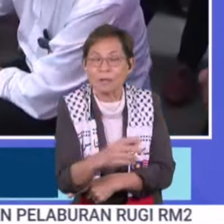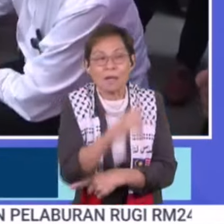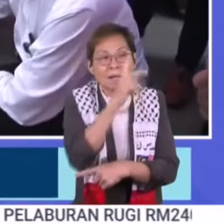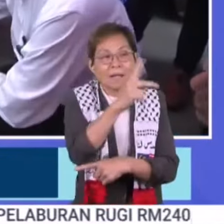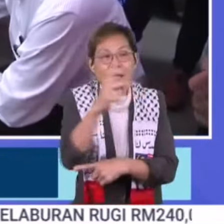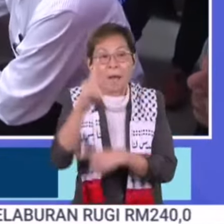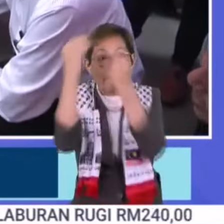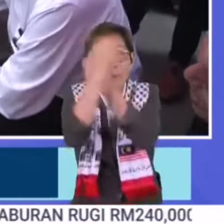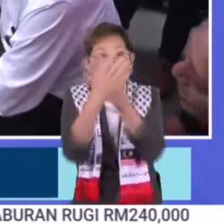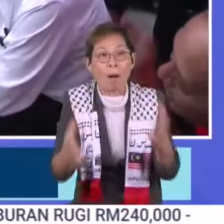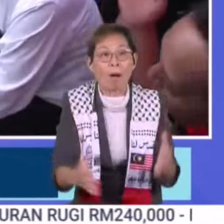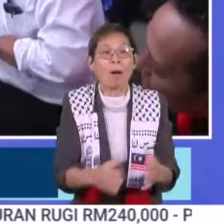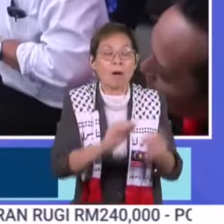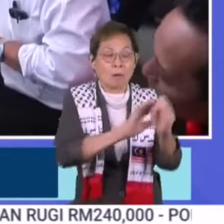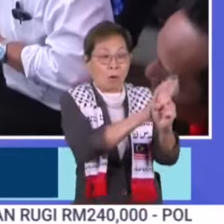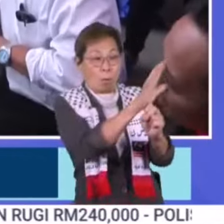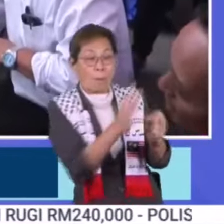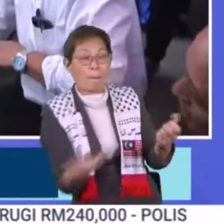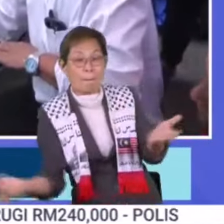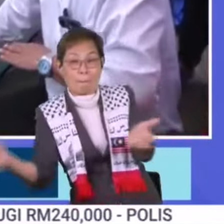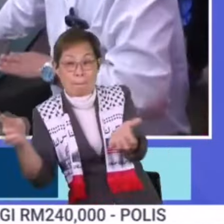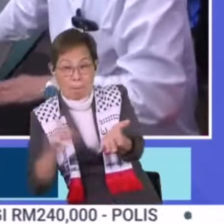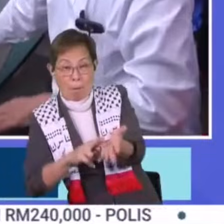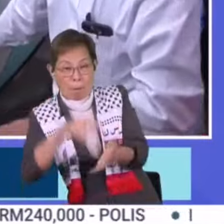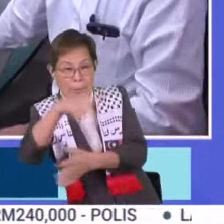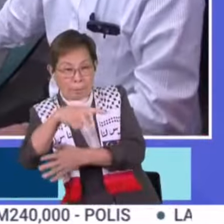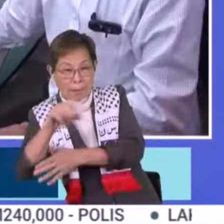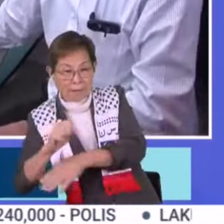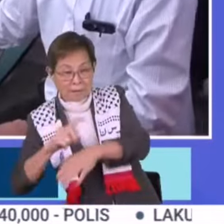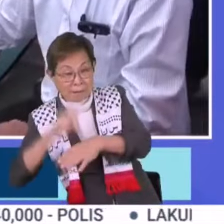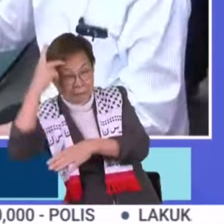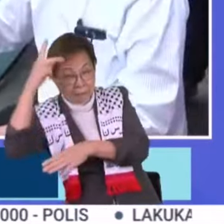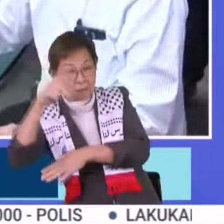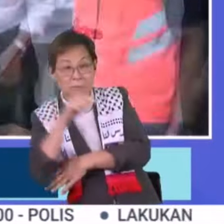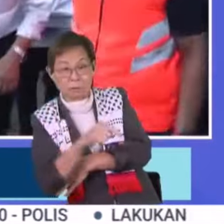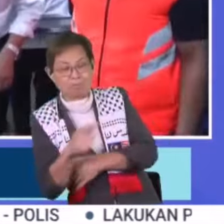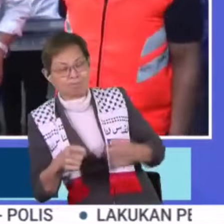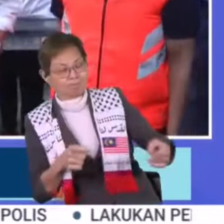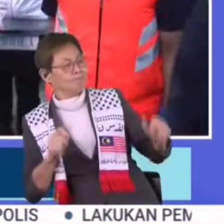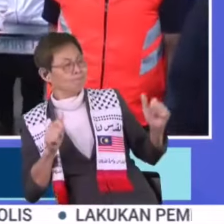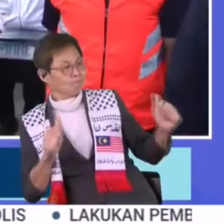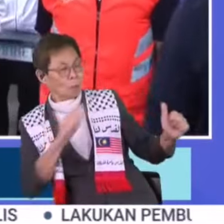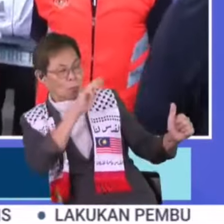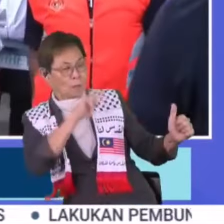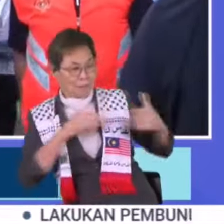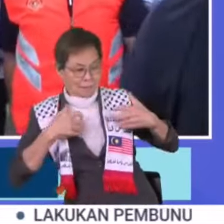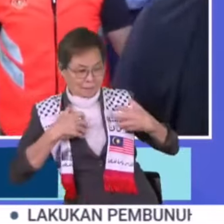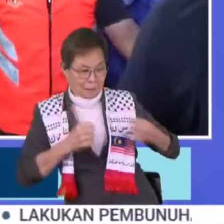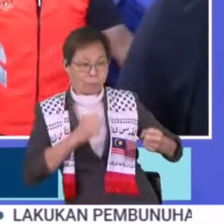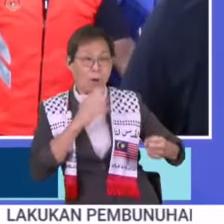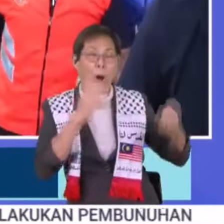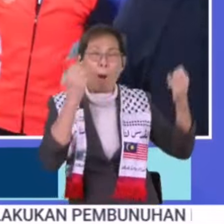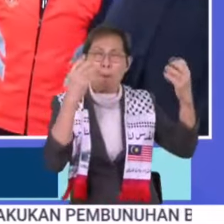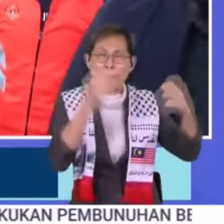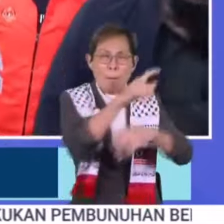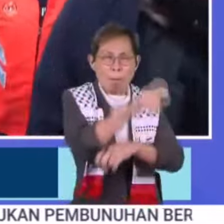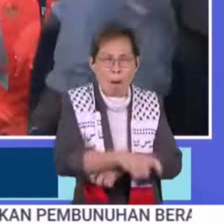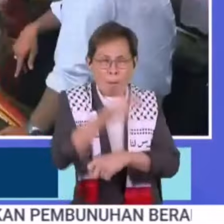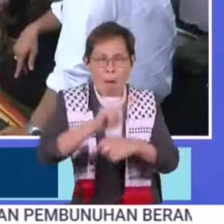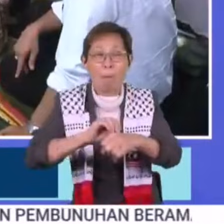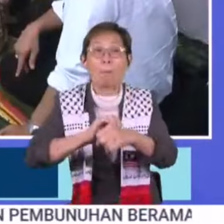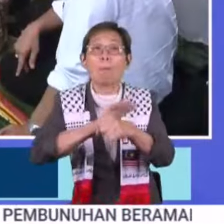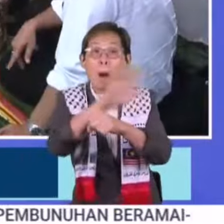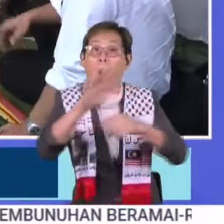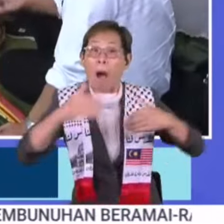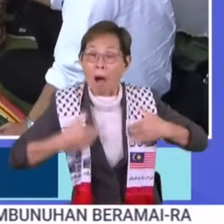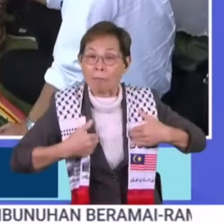KKM memaklumkan kes COVID-19 yang dilaporkan di PPS di Kelantan adalah terkawal. Menteri Kesihatan berkata kebanyakan mangsa yang